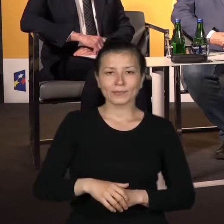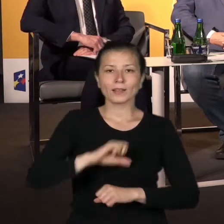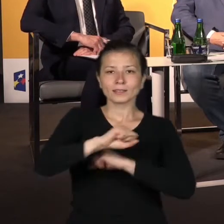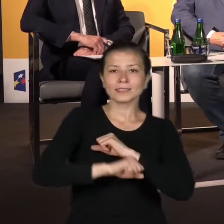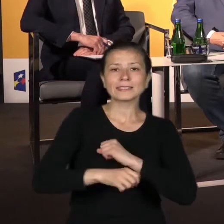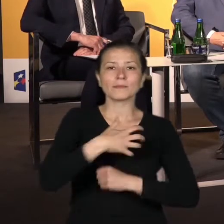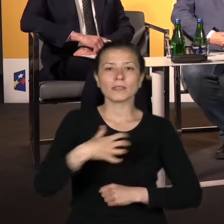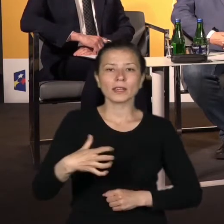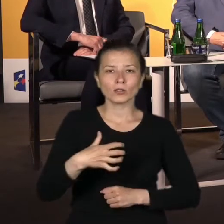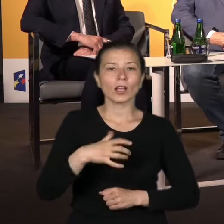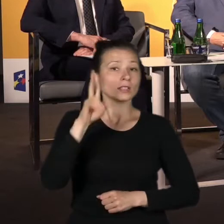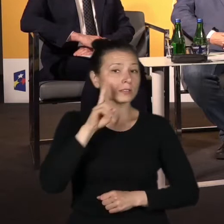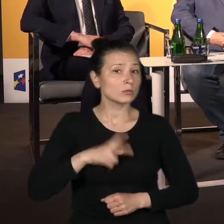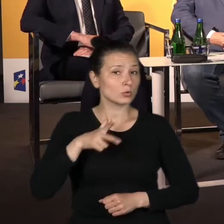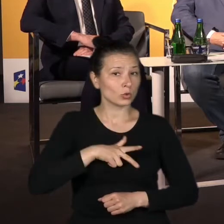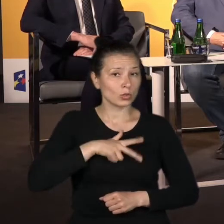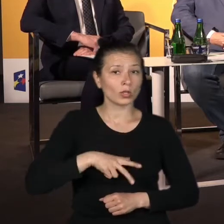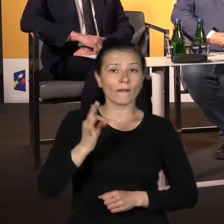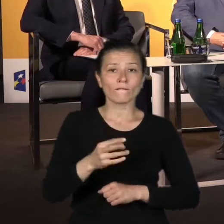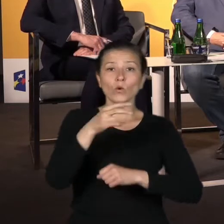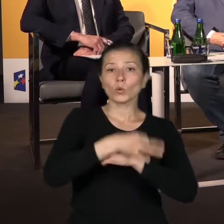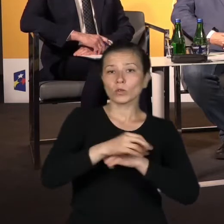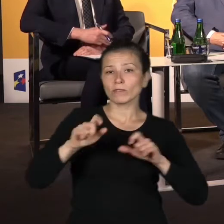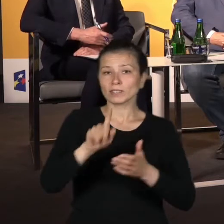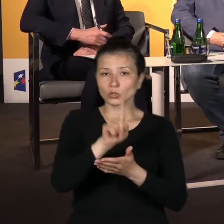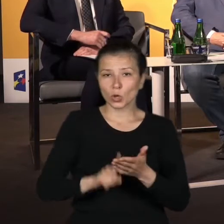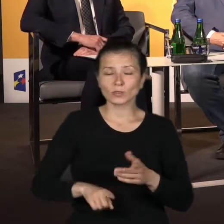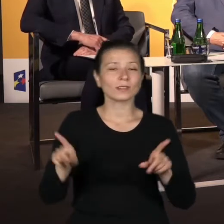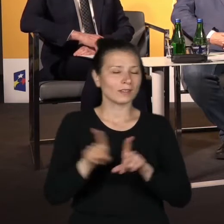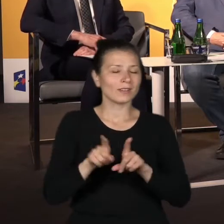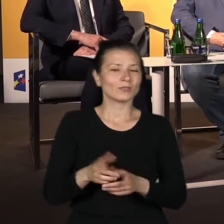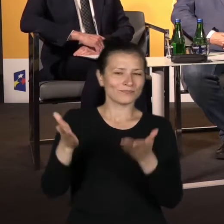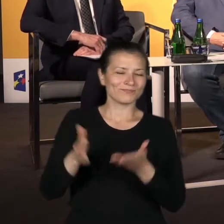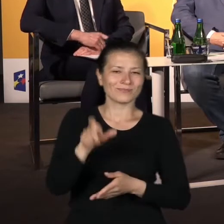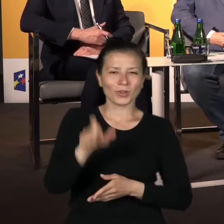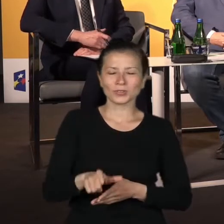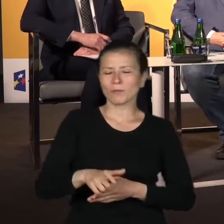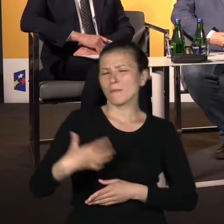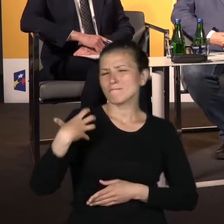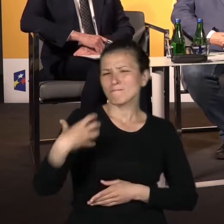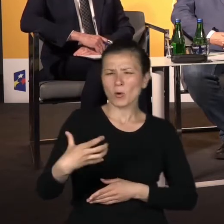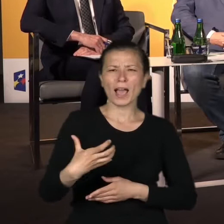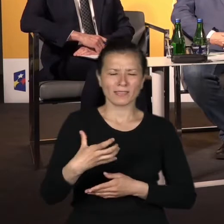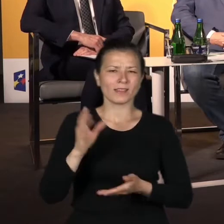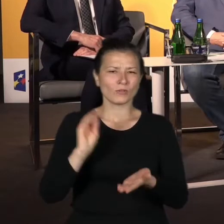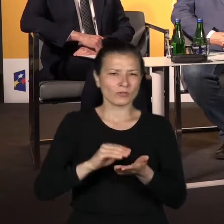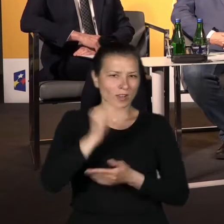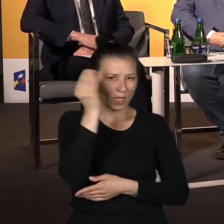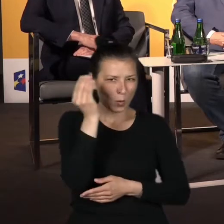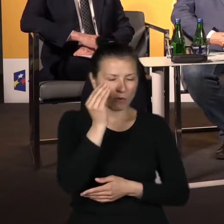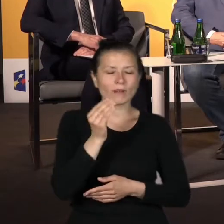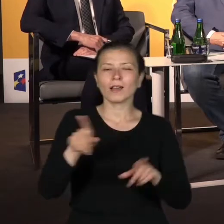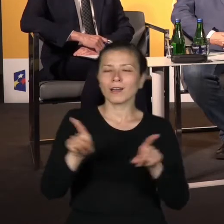zastępca dyrektora Instytutu Socjologii Uniwersytetu Śląskiego, również osoba o bardzo bogatym dorobku naukowym, ale